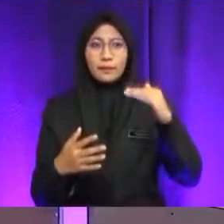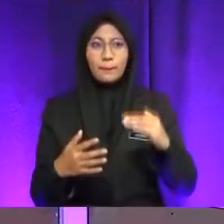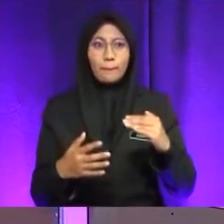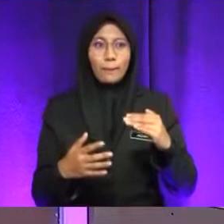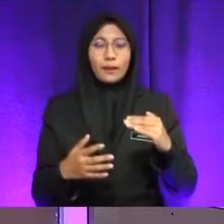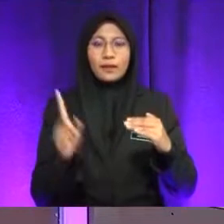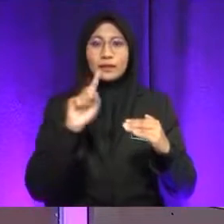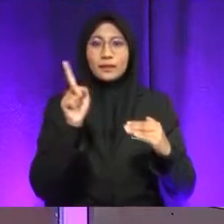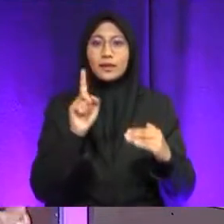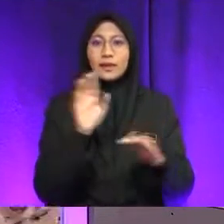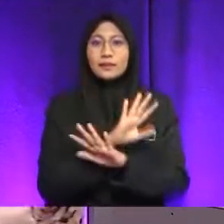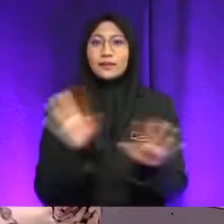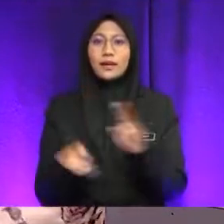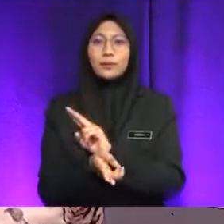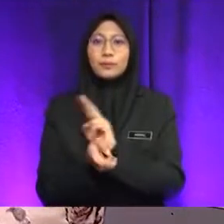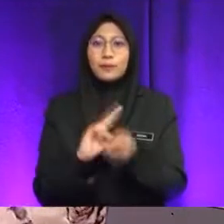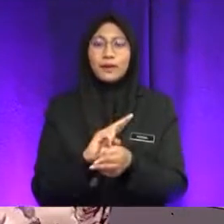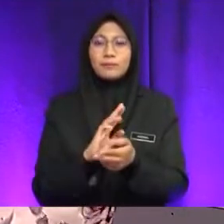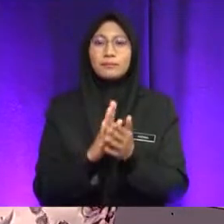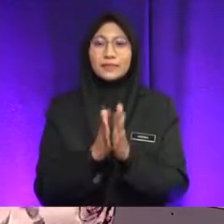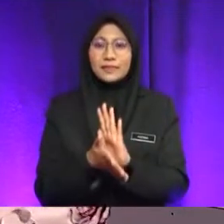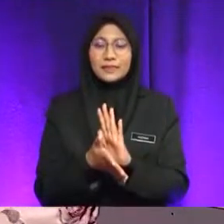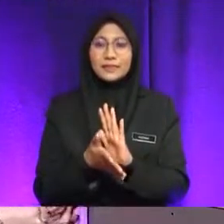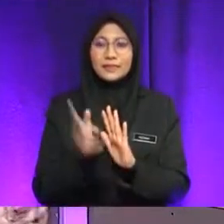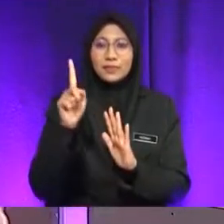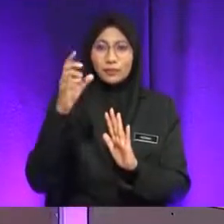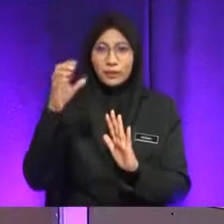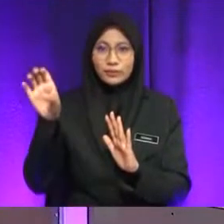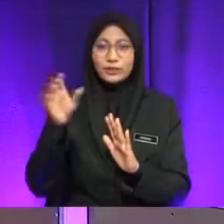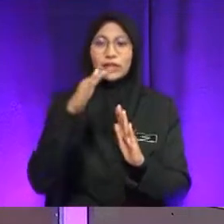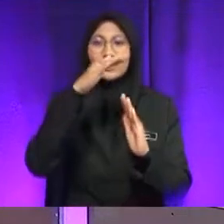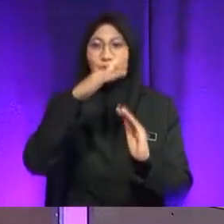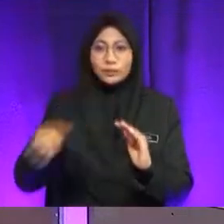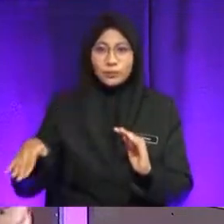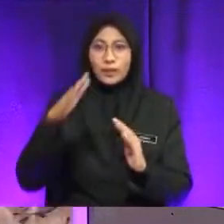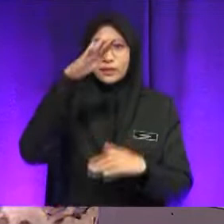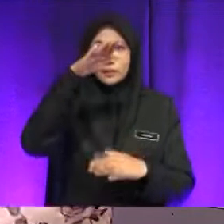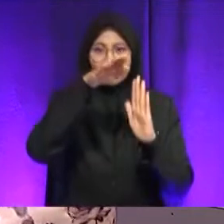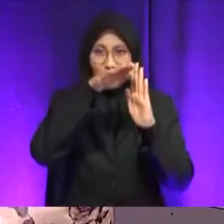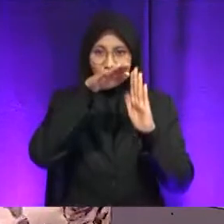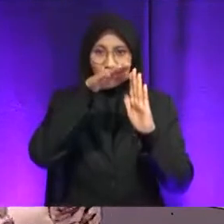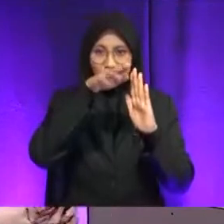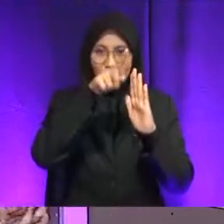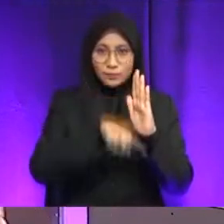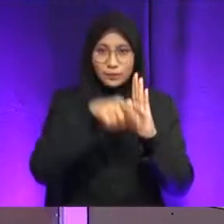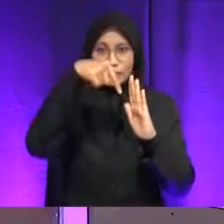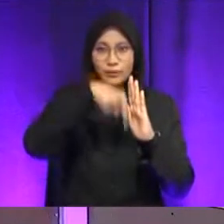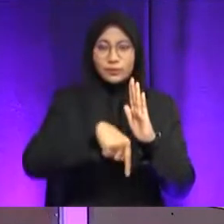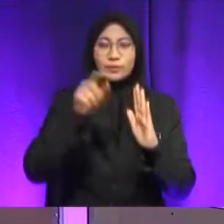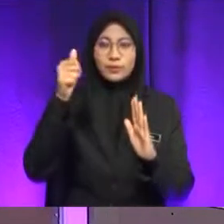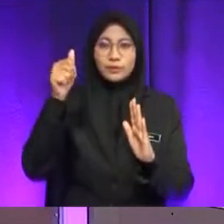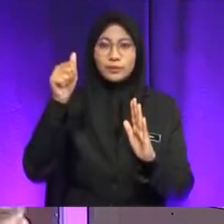menjadi 100 peratus menyusut 10menurun 10 akan menjadi 90 dan tidak berubah menjadi